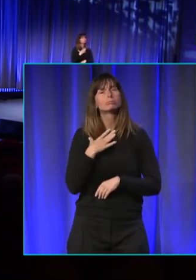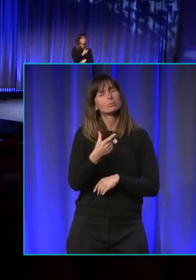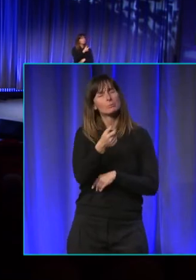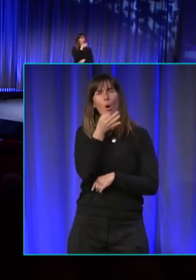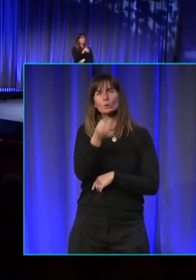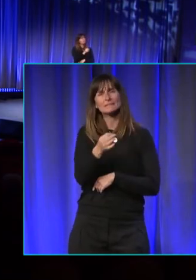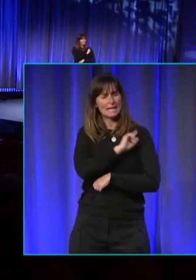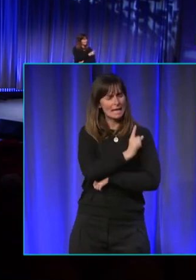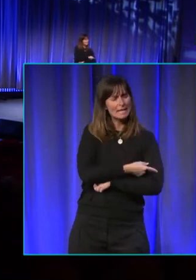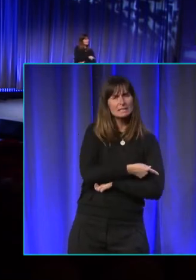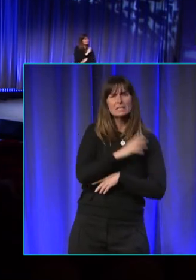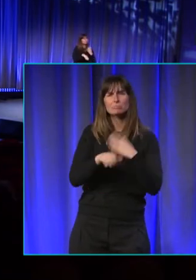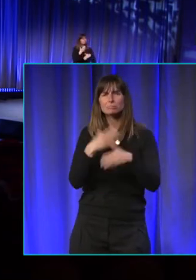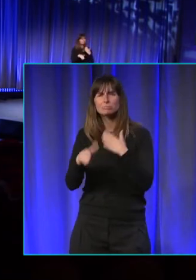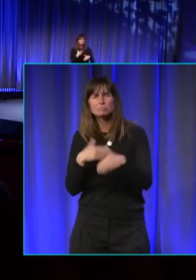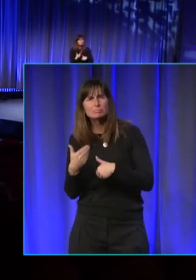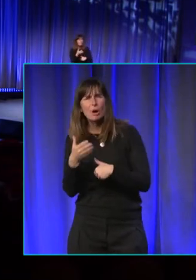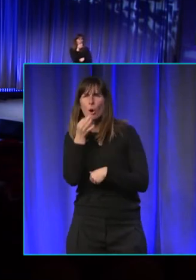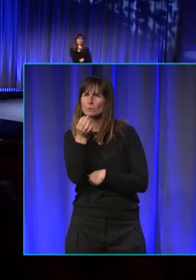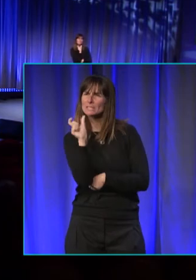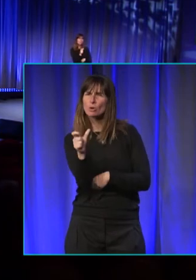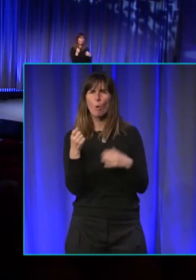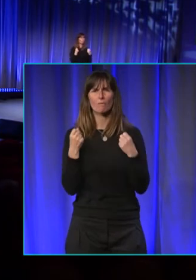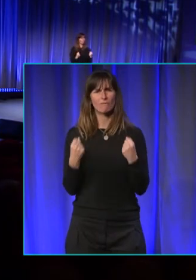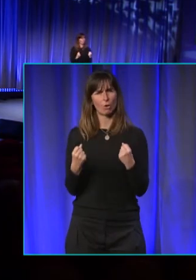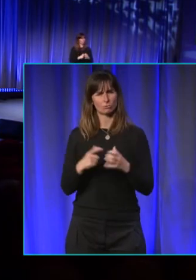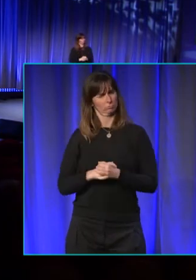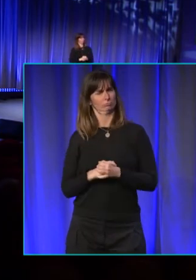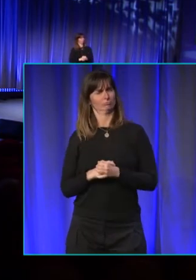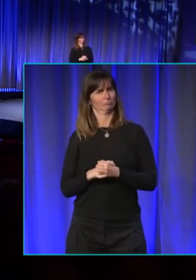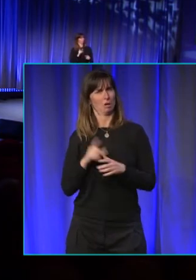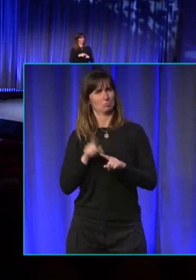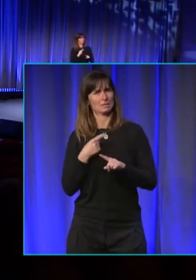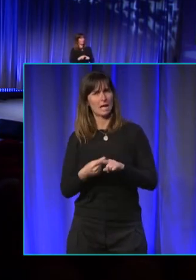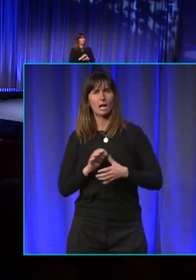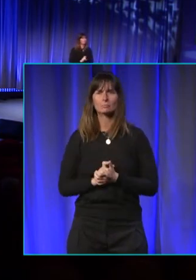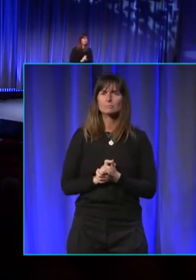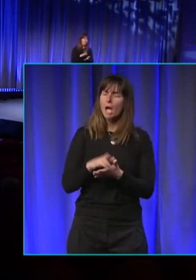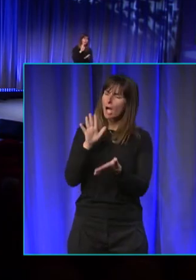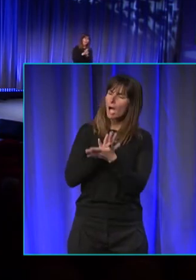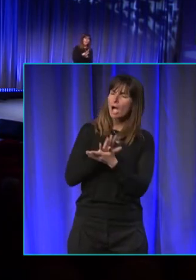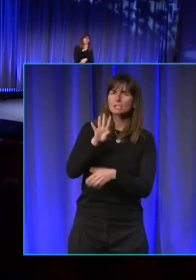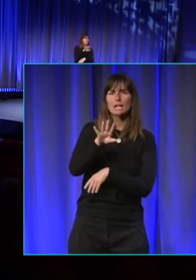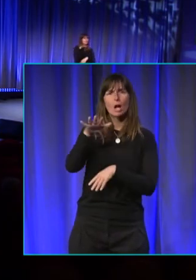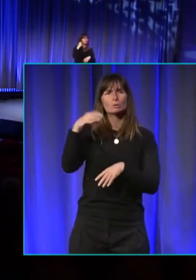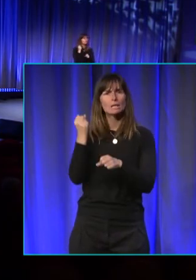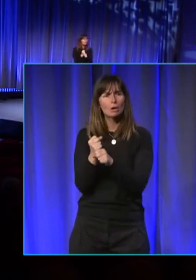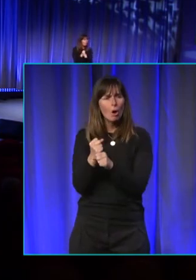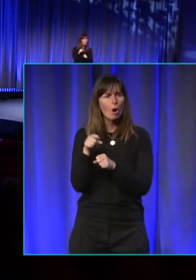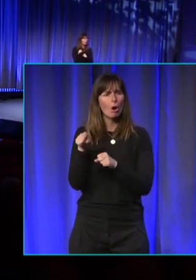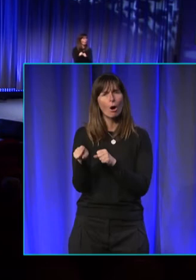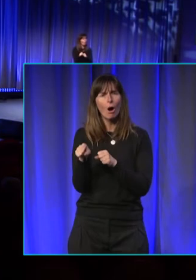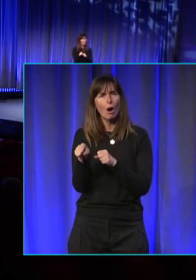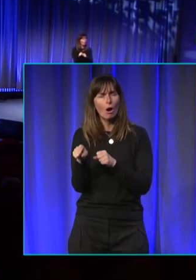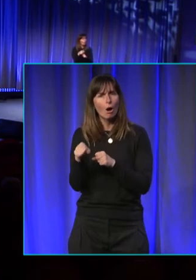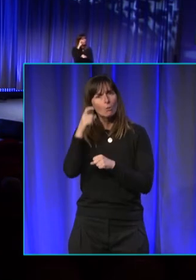force. Ce qui ne serait pas la même chose, à l'âge de 45 ans, comme le cirque s'est développé et sorti